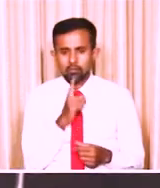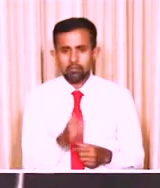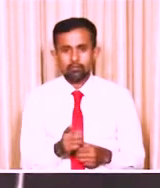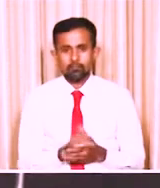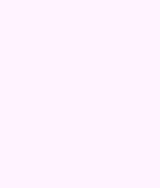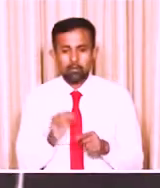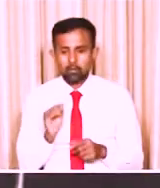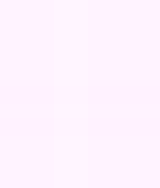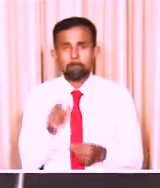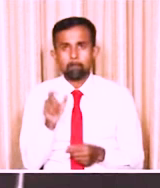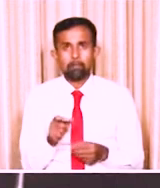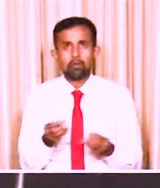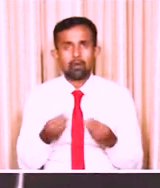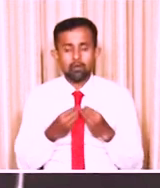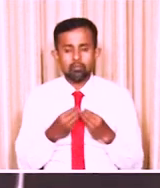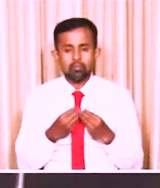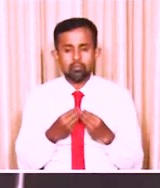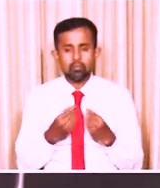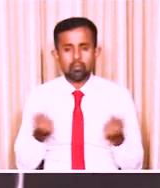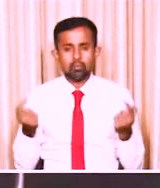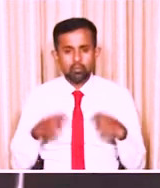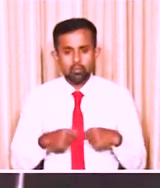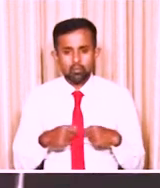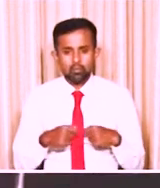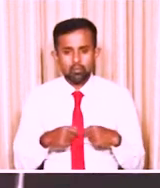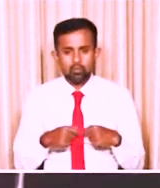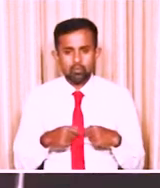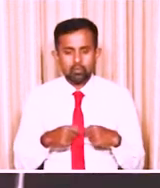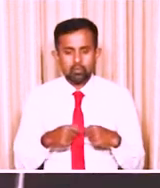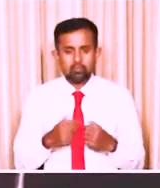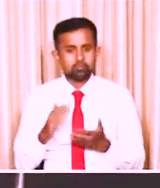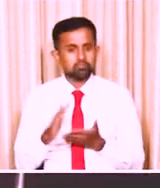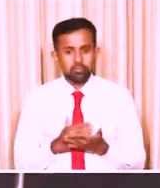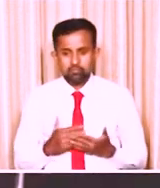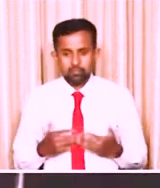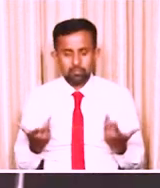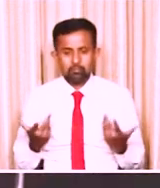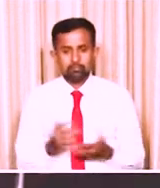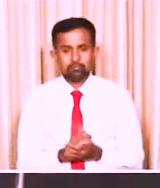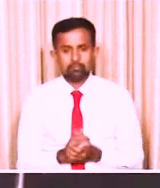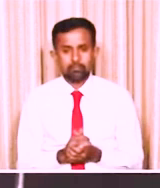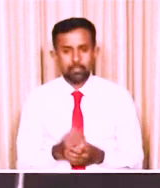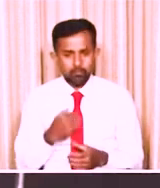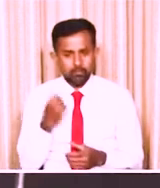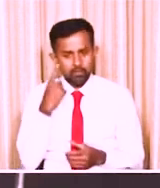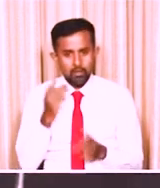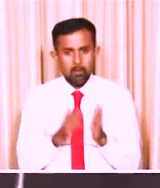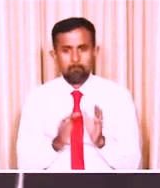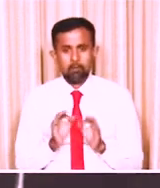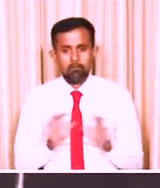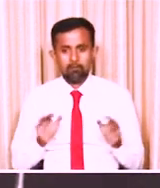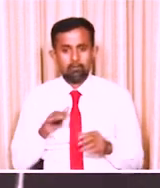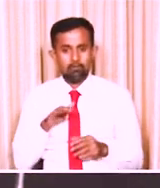வரமாட்டார்கள். அதே போலதான் மீடியா துறை. இந்த நாட்டிலே மீடியா துறை அதாவது நஷ்டத்தை அதாவது ரூபவாணியாக இருக்கலாம் அல்லது லேக் ஹவுஸாக